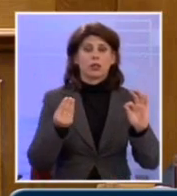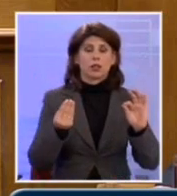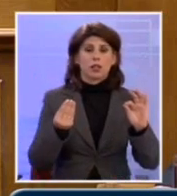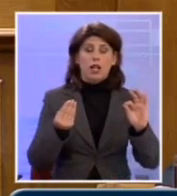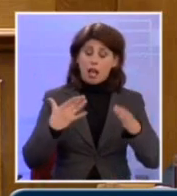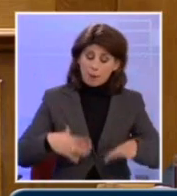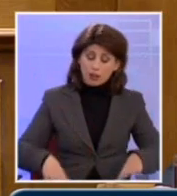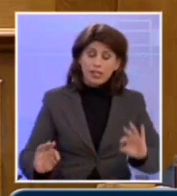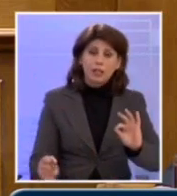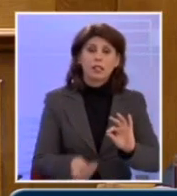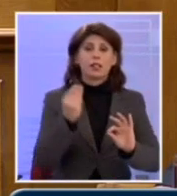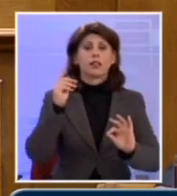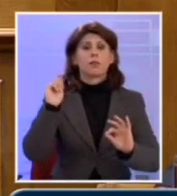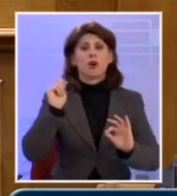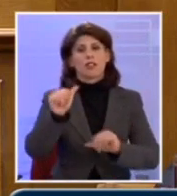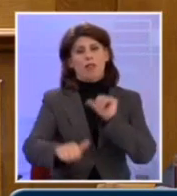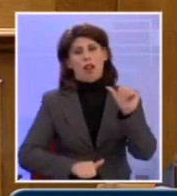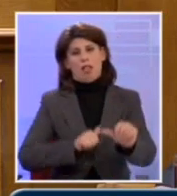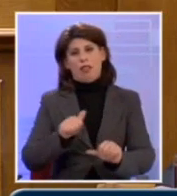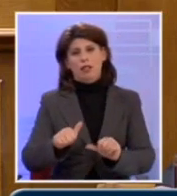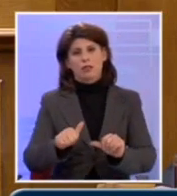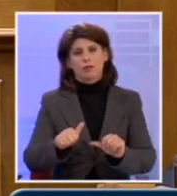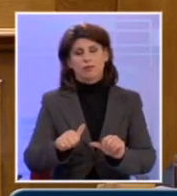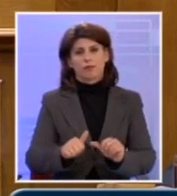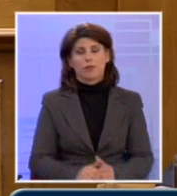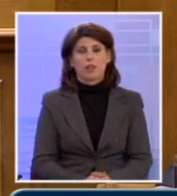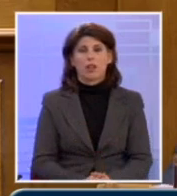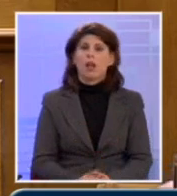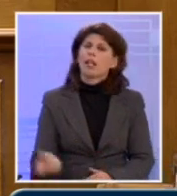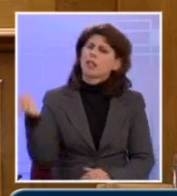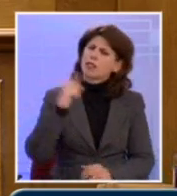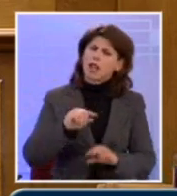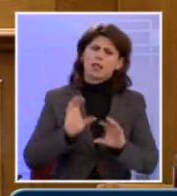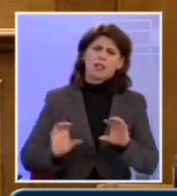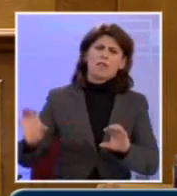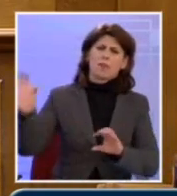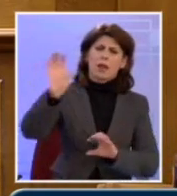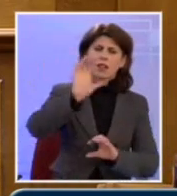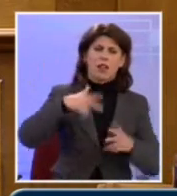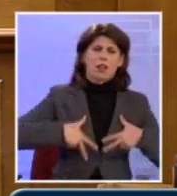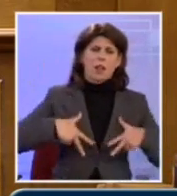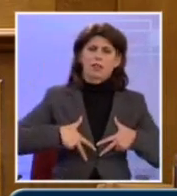σταματήσουν εν τη γενέση της την πολιτική αλλαγή και σε άλλες ευρωπαϊκές χώρες που έρχεται,